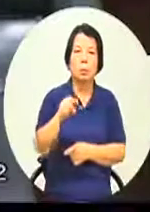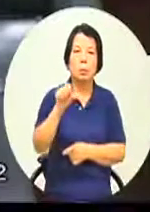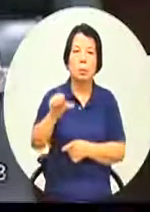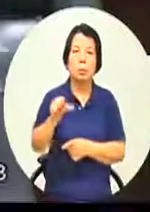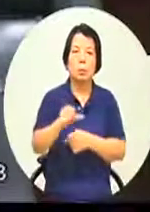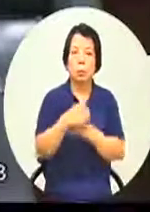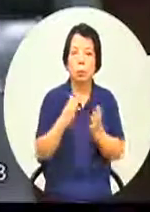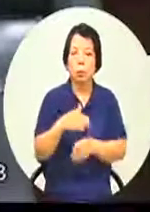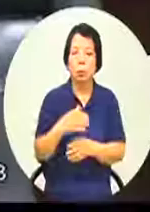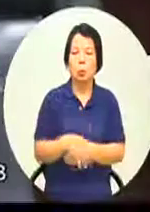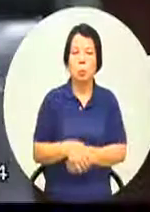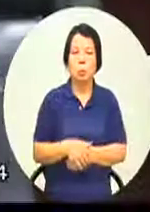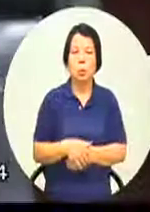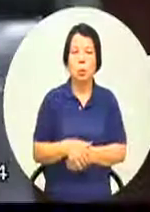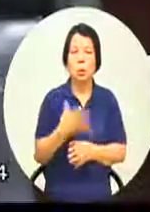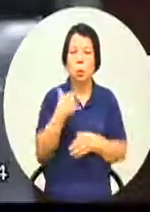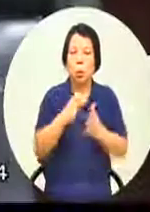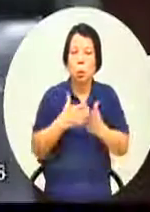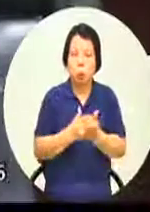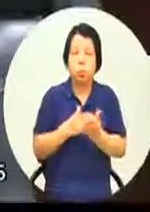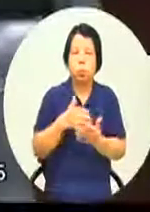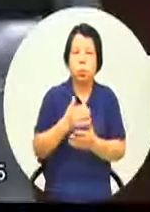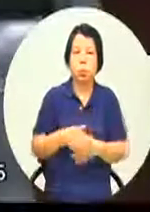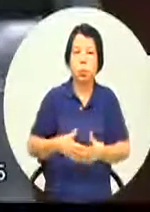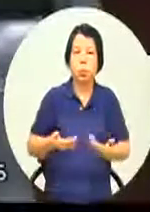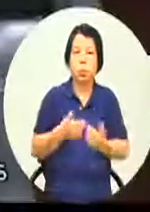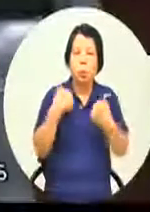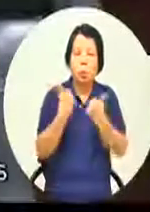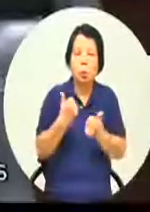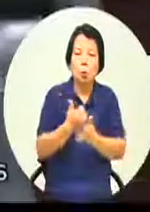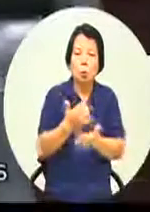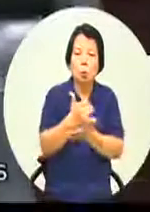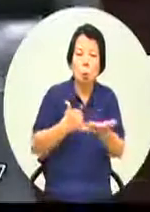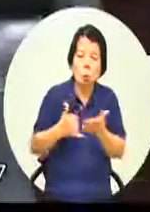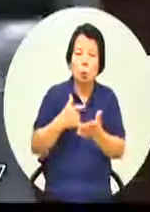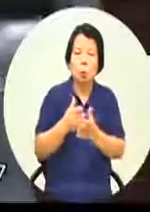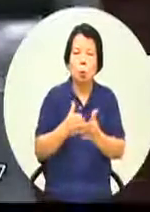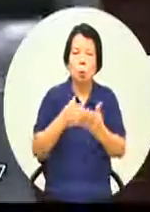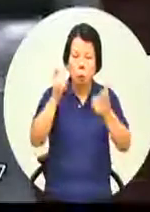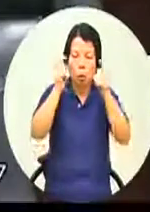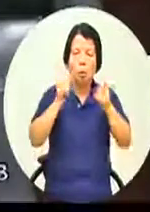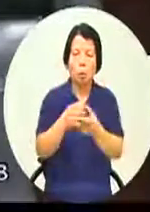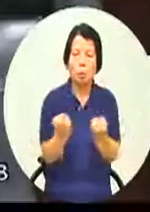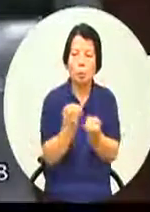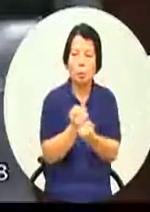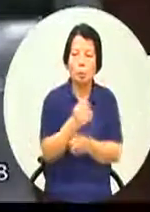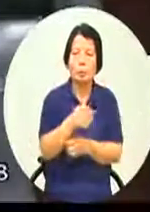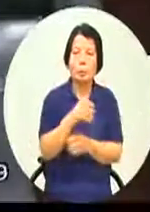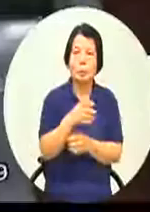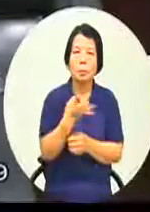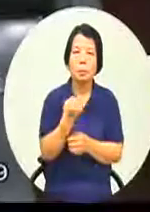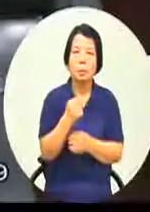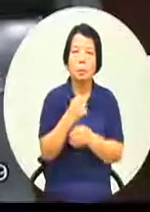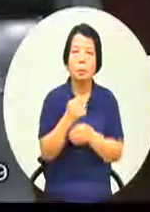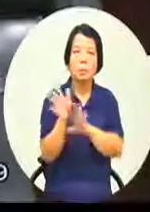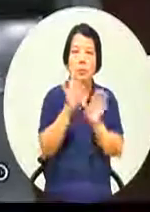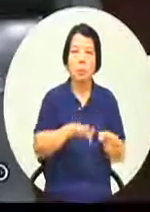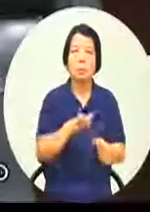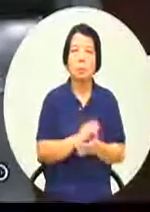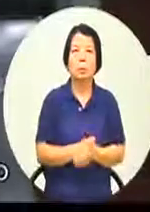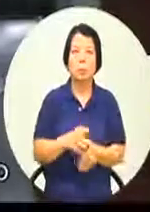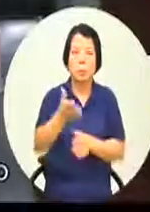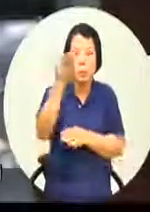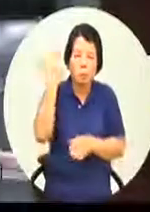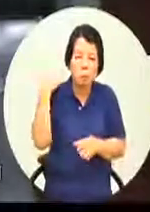那我不敢反推回来，我们高雄市受到多少的灾情。那我只想说，就是我们现在过